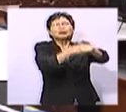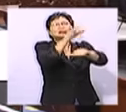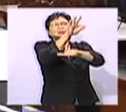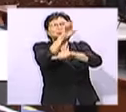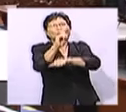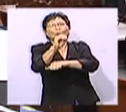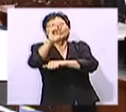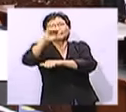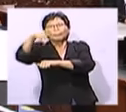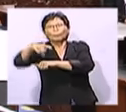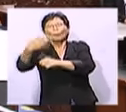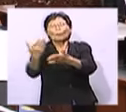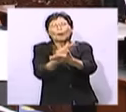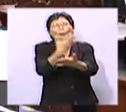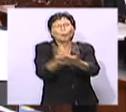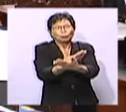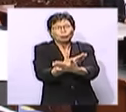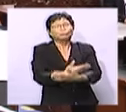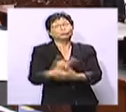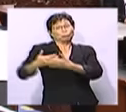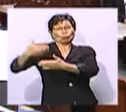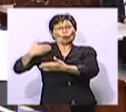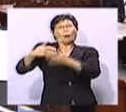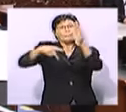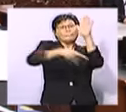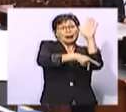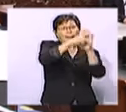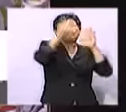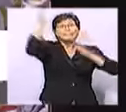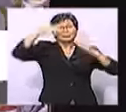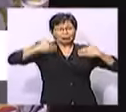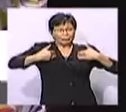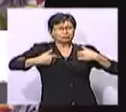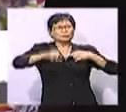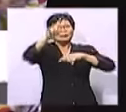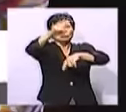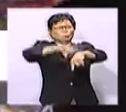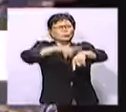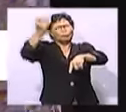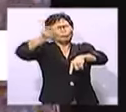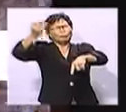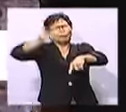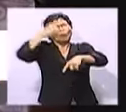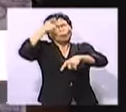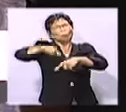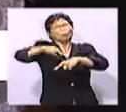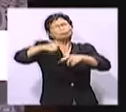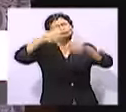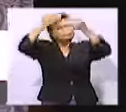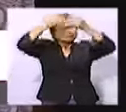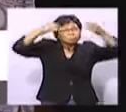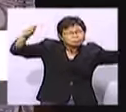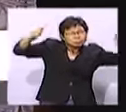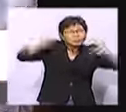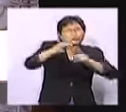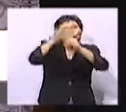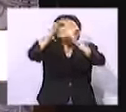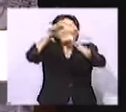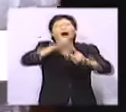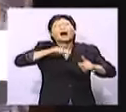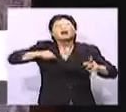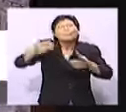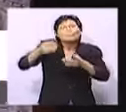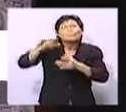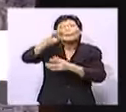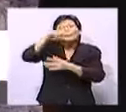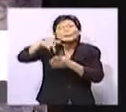90 anggota Parlimen baharu. Sebelum ini, Parlimen Malaysia mengadakan satu sesi taklimat bagi memberi pendedahan terutama kepada ahli yang